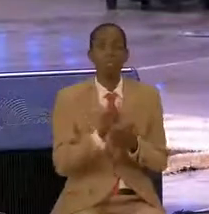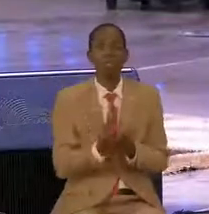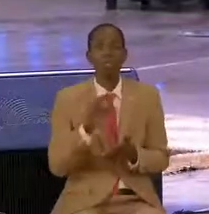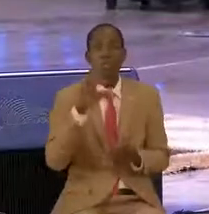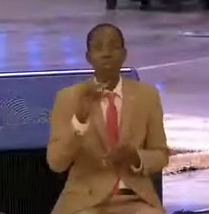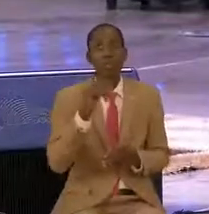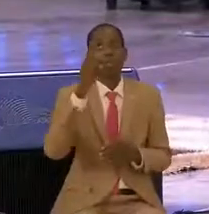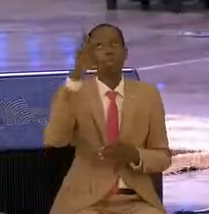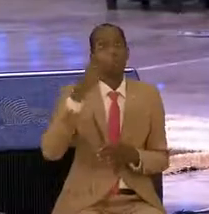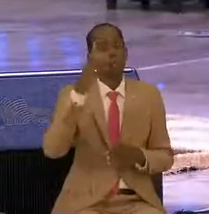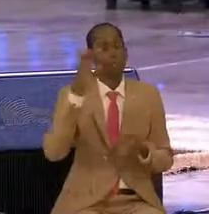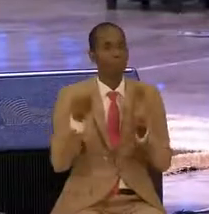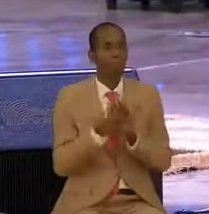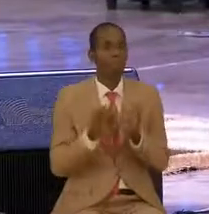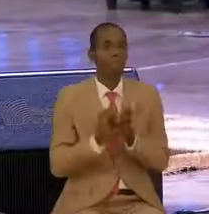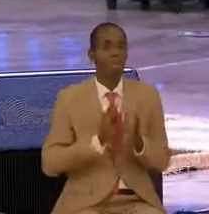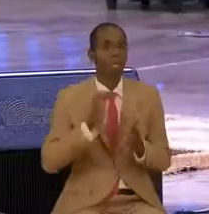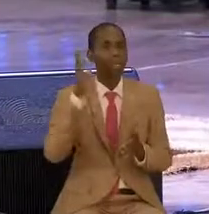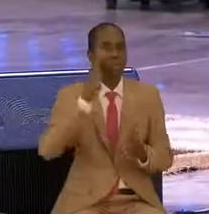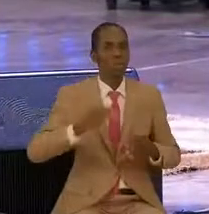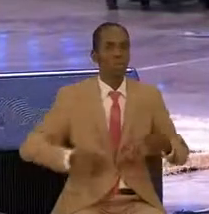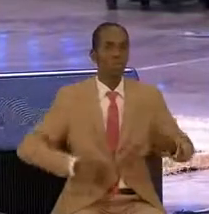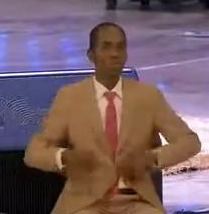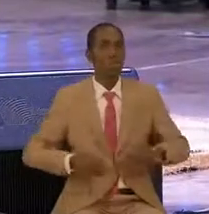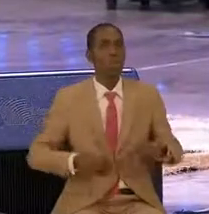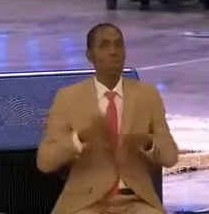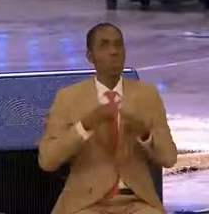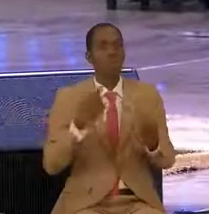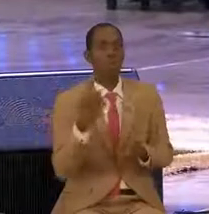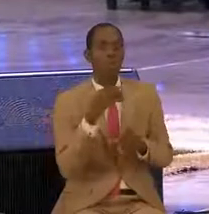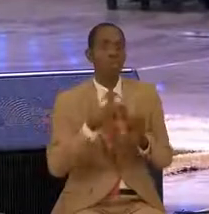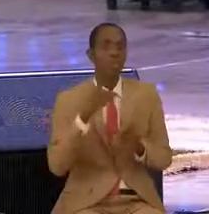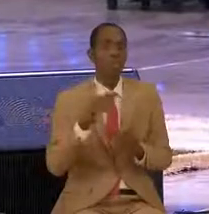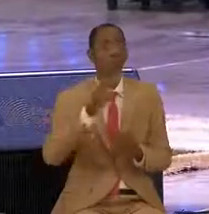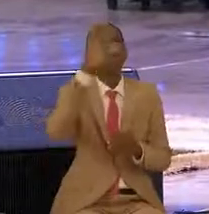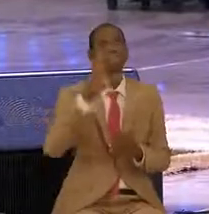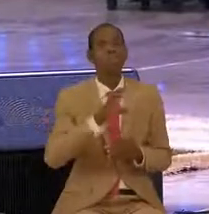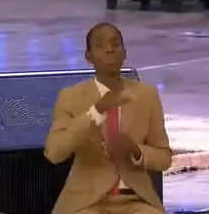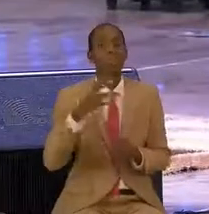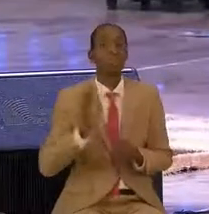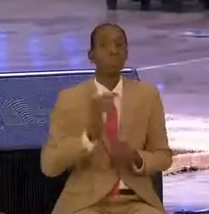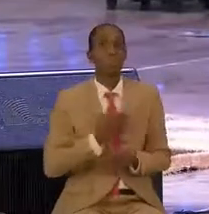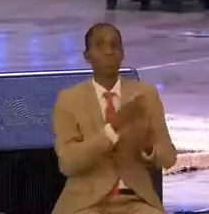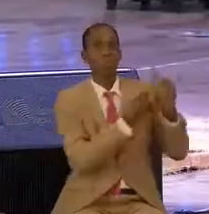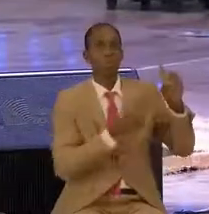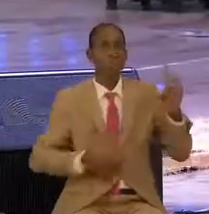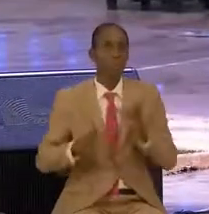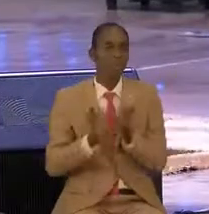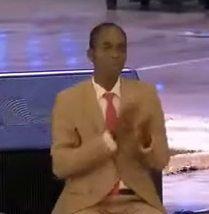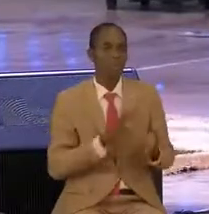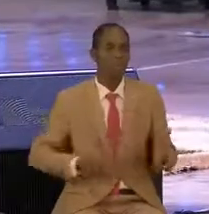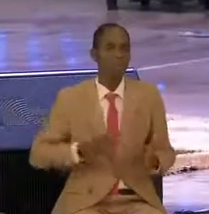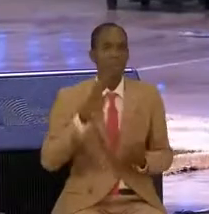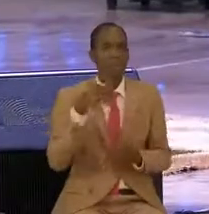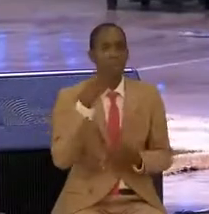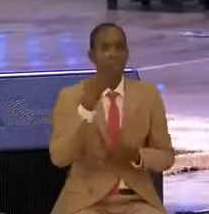moi, la pensée de me glorifier d'autre chose que de la croix de notre Seigneur Jésus-Christ, par qui le